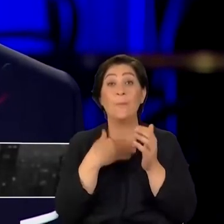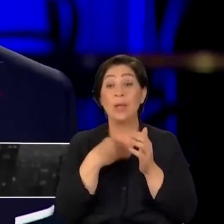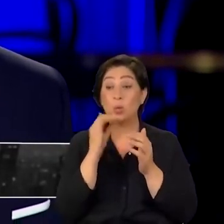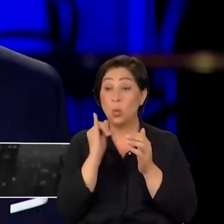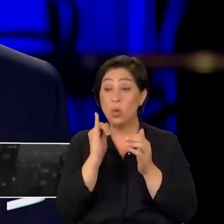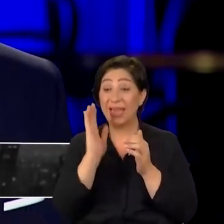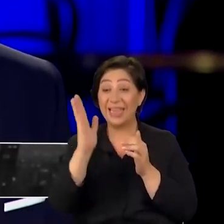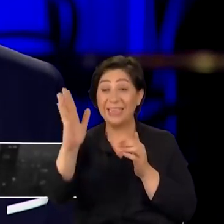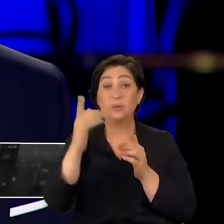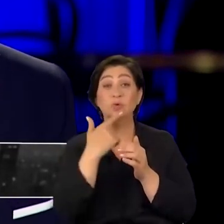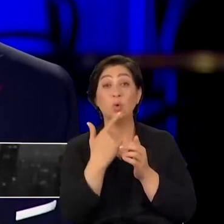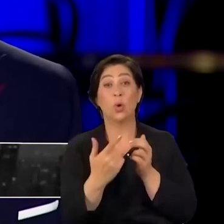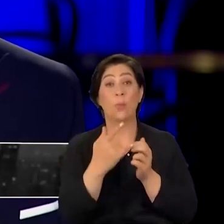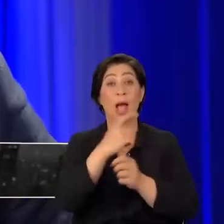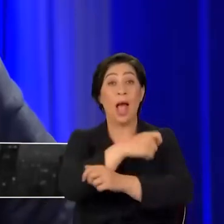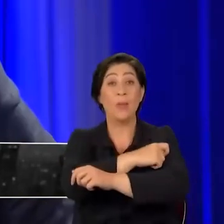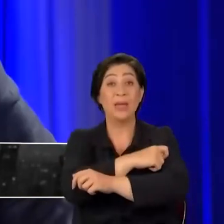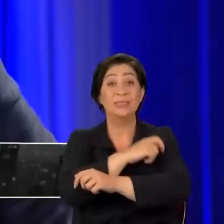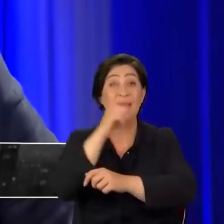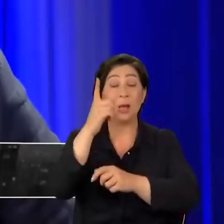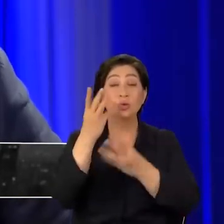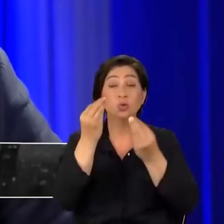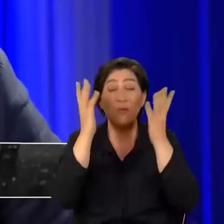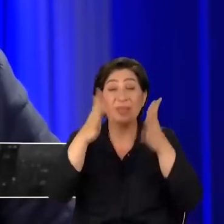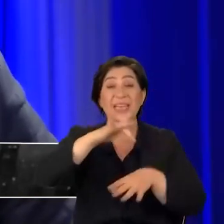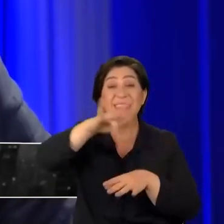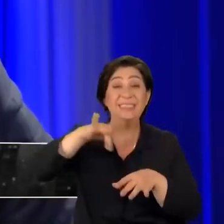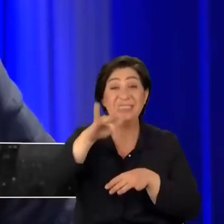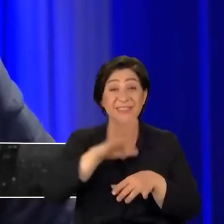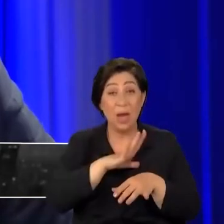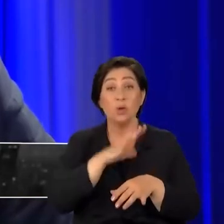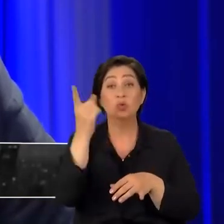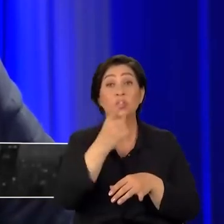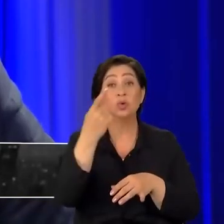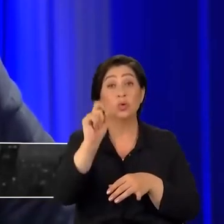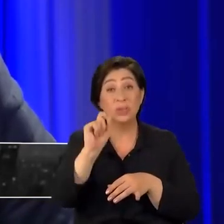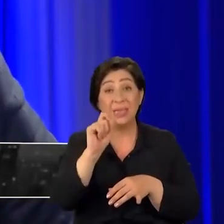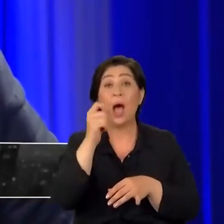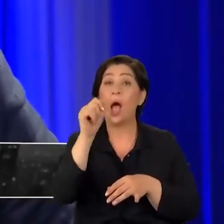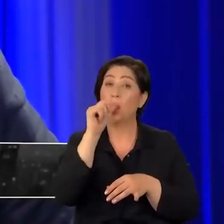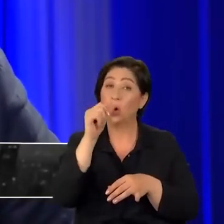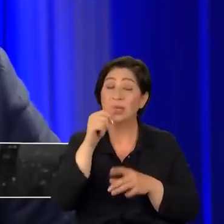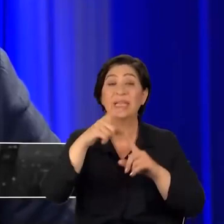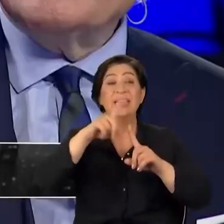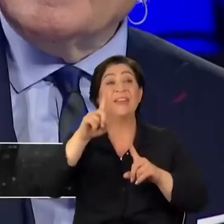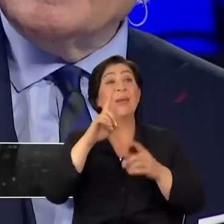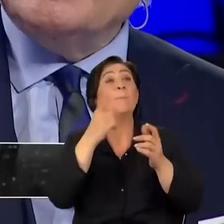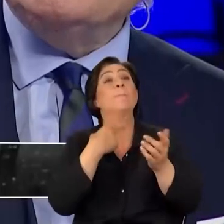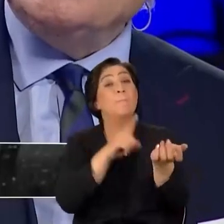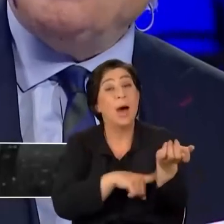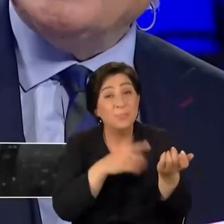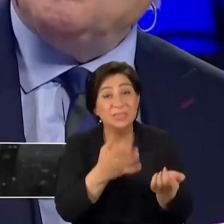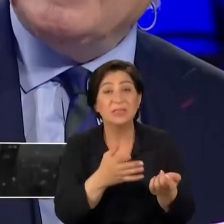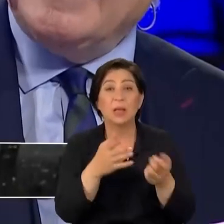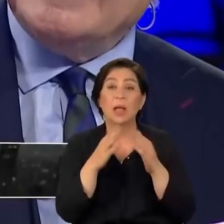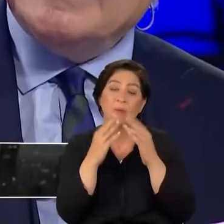gittiğini söylüyorum size. 5 milyon Almanya'da işsiz var. O işsizlerin neredeyse %90'ı ya alkolik ya televizyon bağımlısı ya da asosyal. Sizce